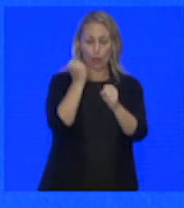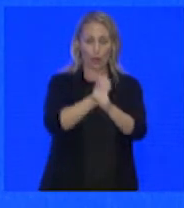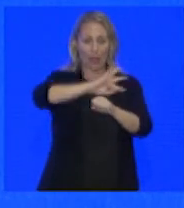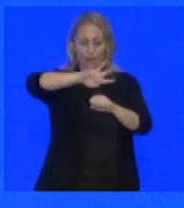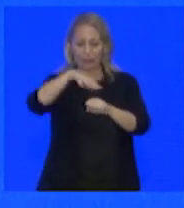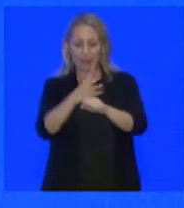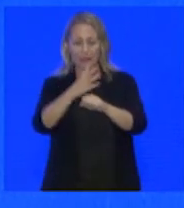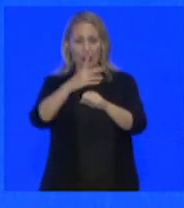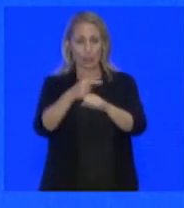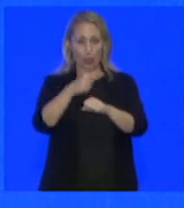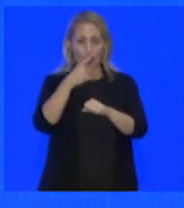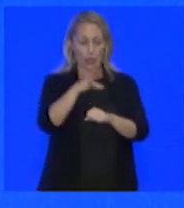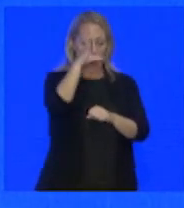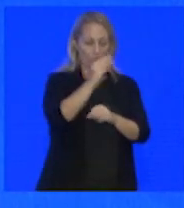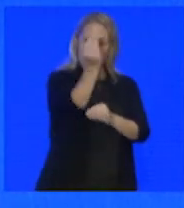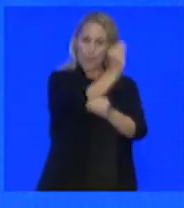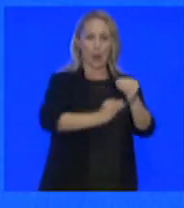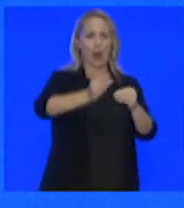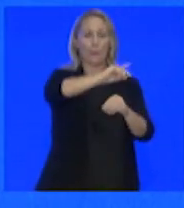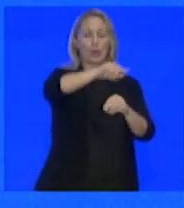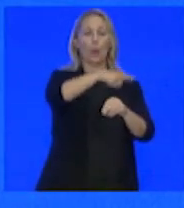τους. Και στο ίδιο διάστημα